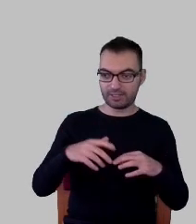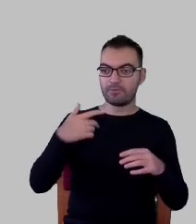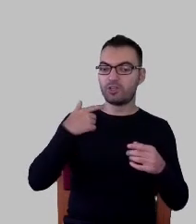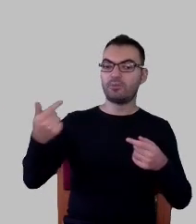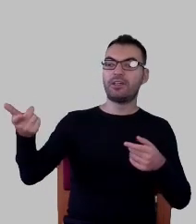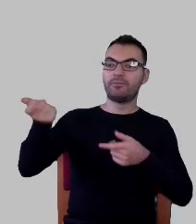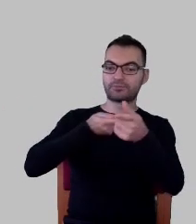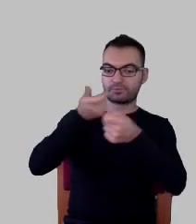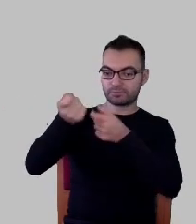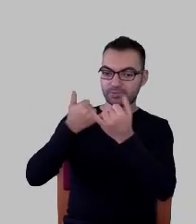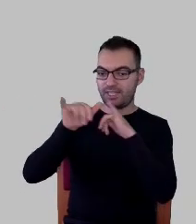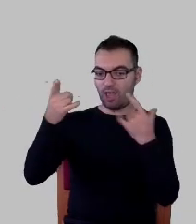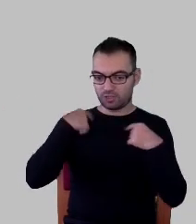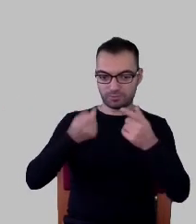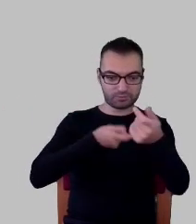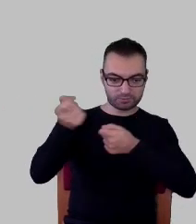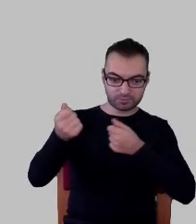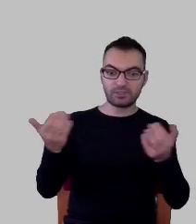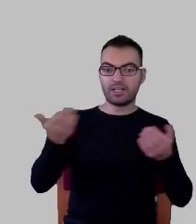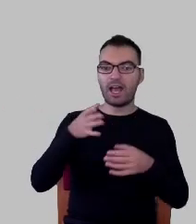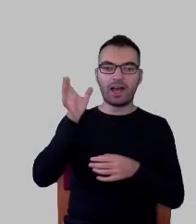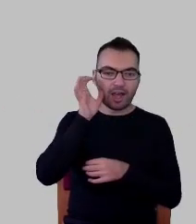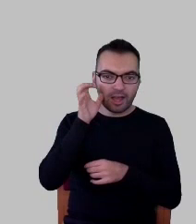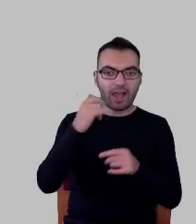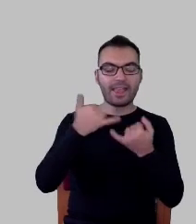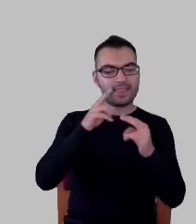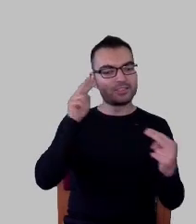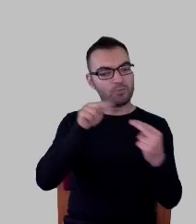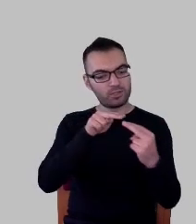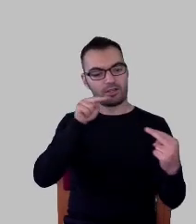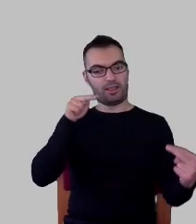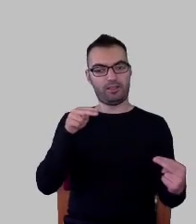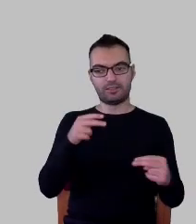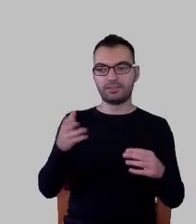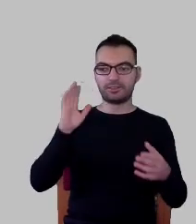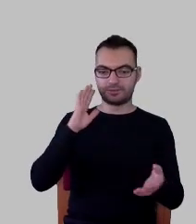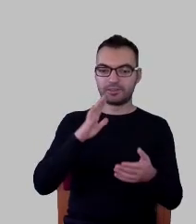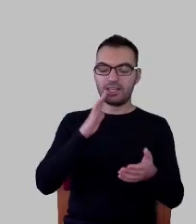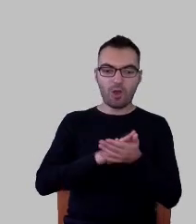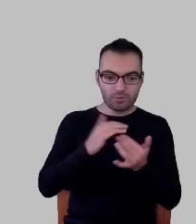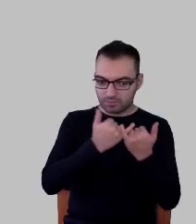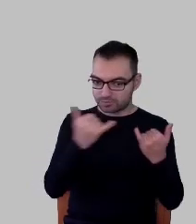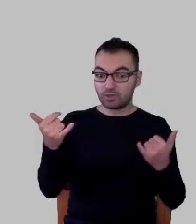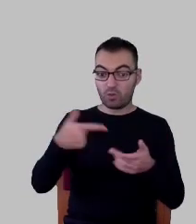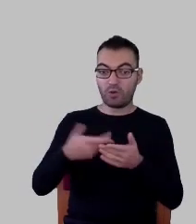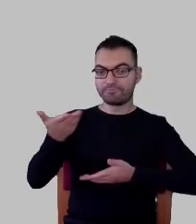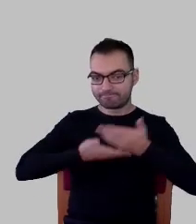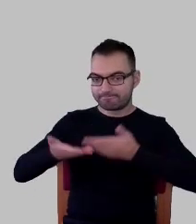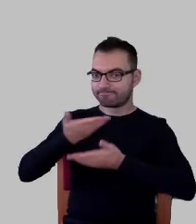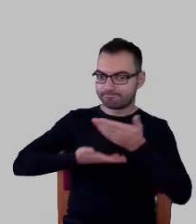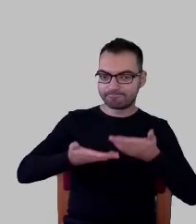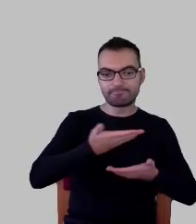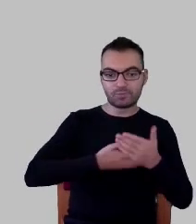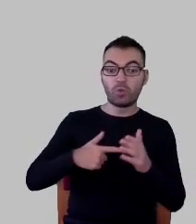zespołowi właśnie może to inne spojrzenie. Jest to, nawiasem mówiąc, zgodne z modelem